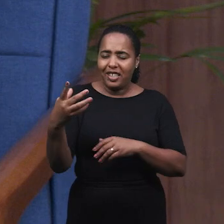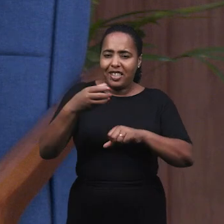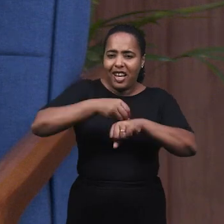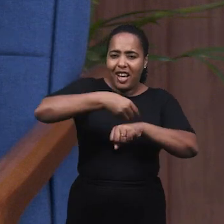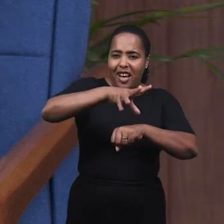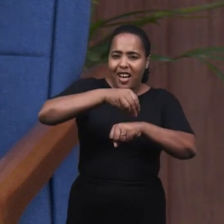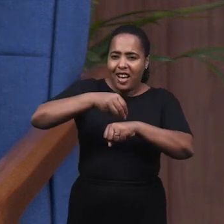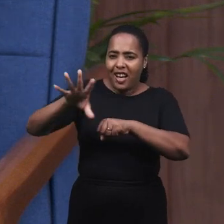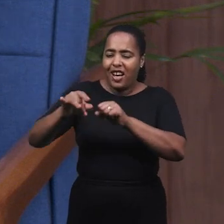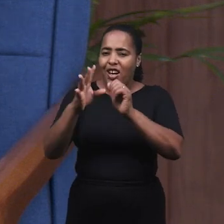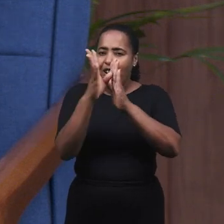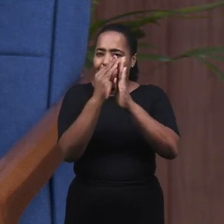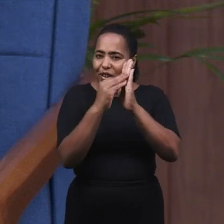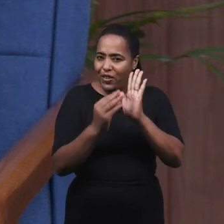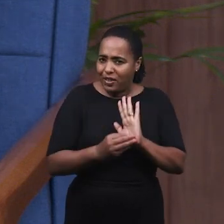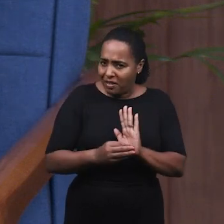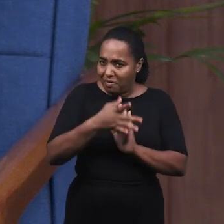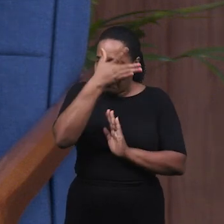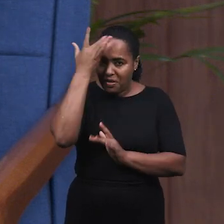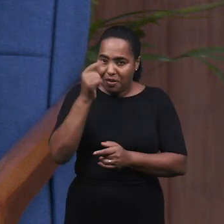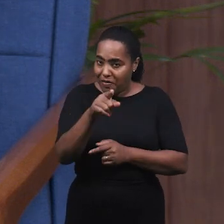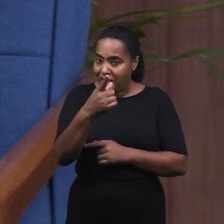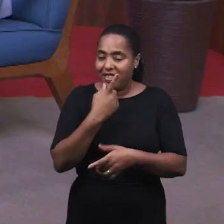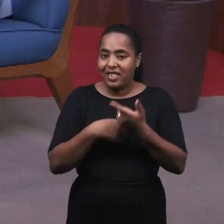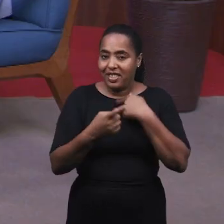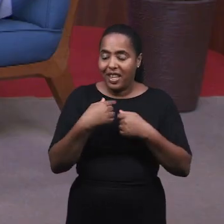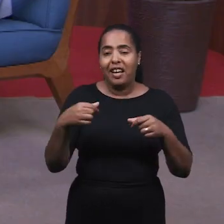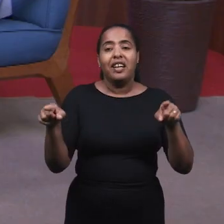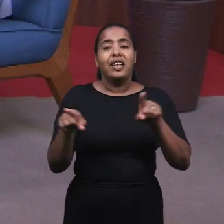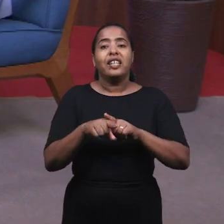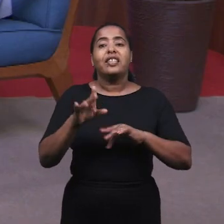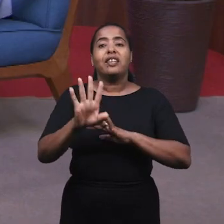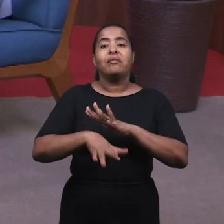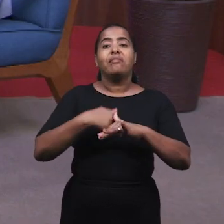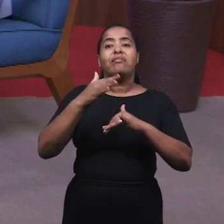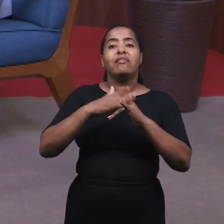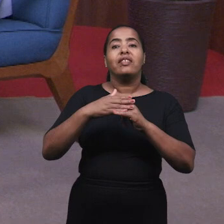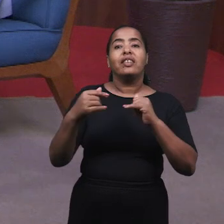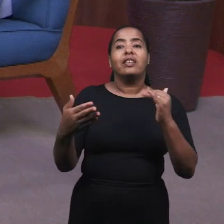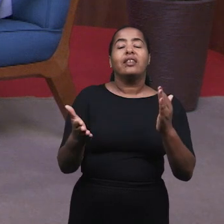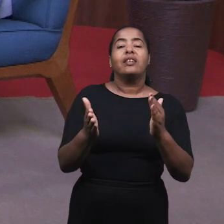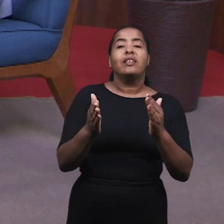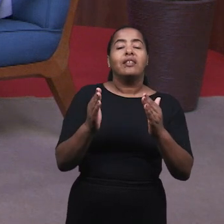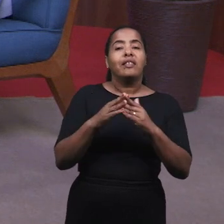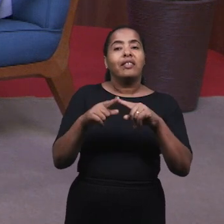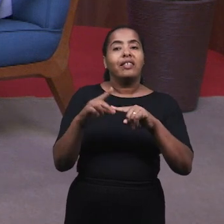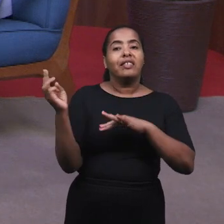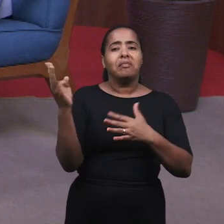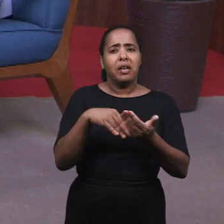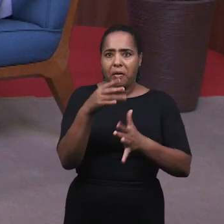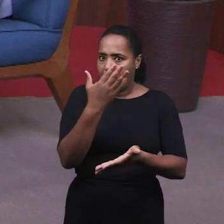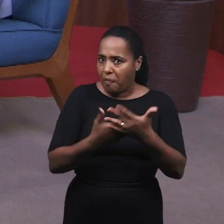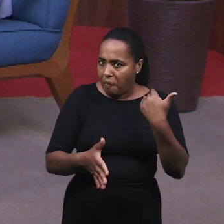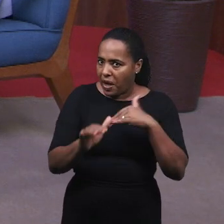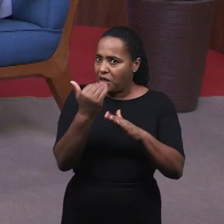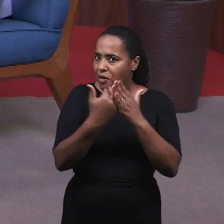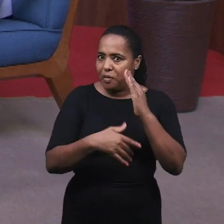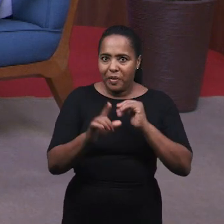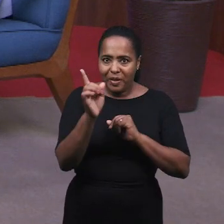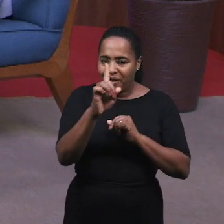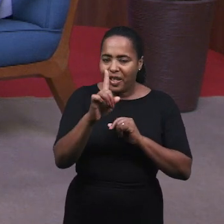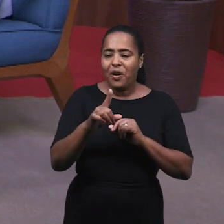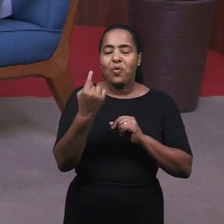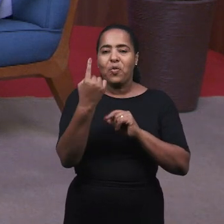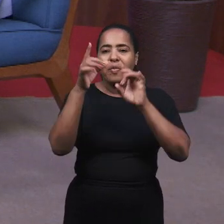jour. Partagez nos contenus avec ceux qui vous aimez et vous voulez. Accédez